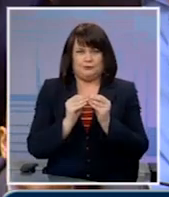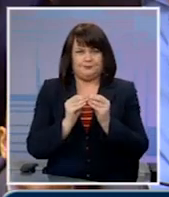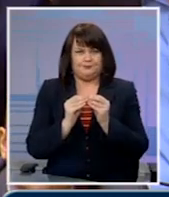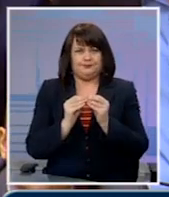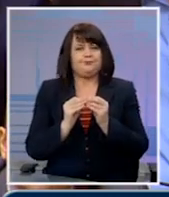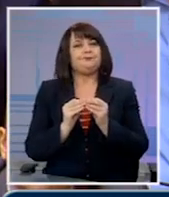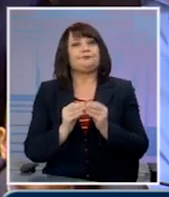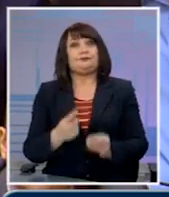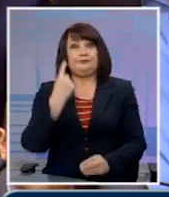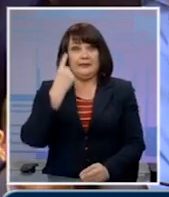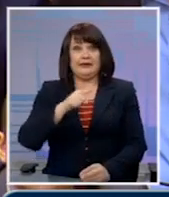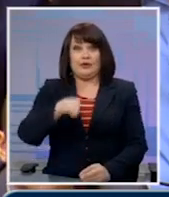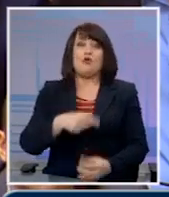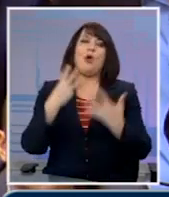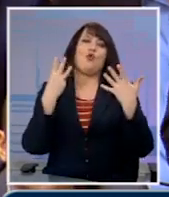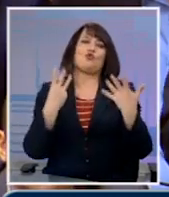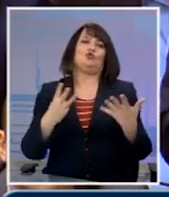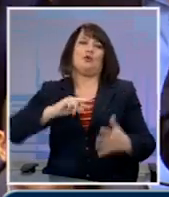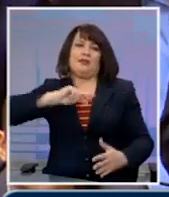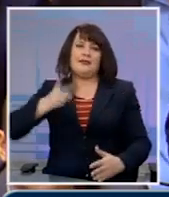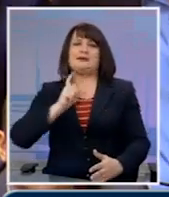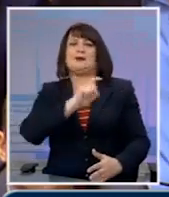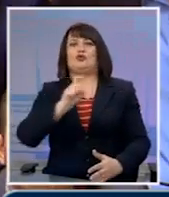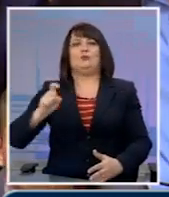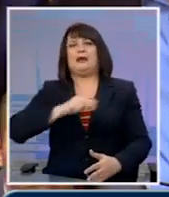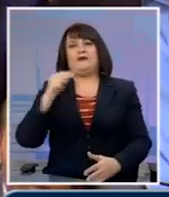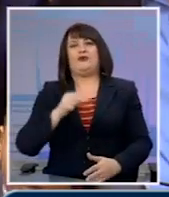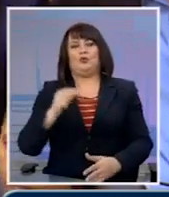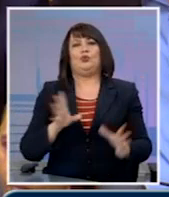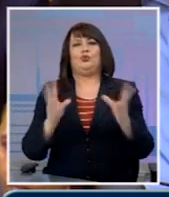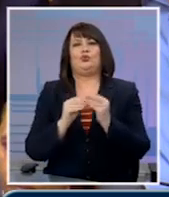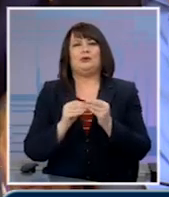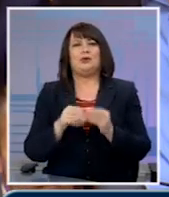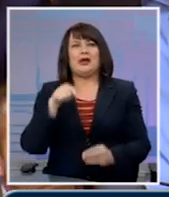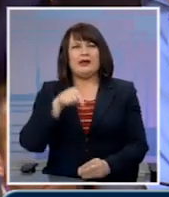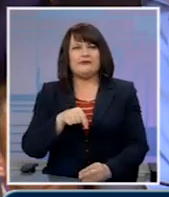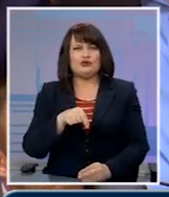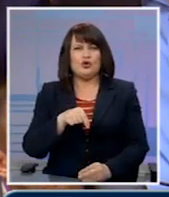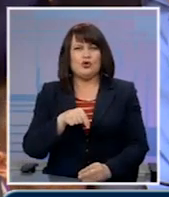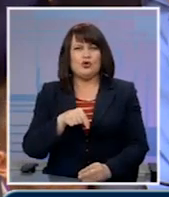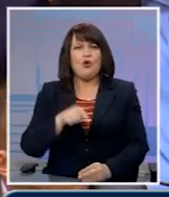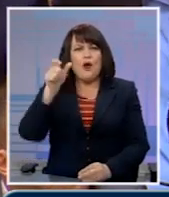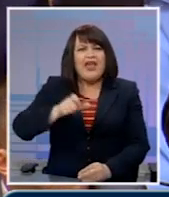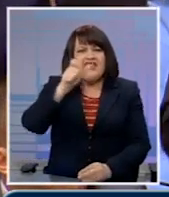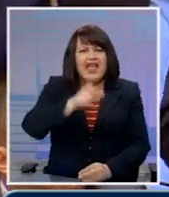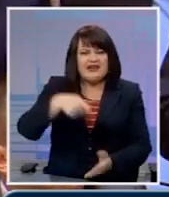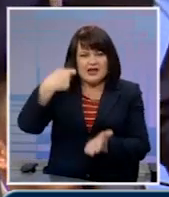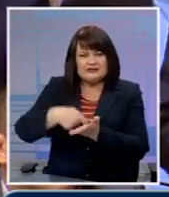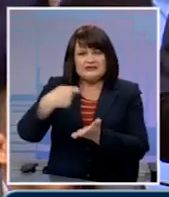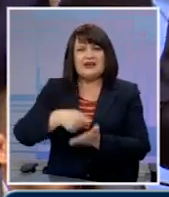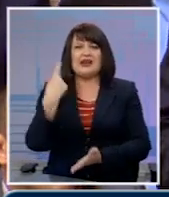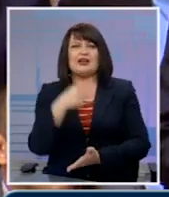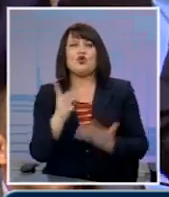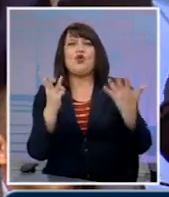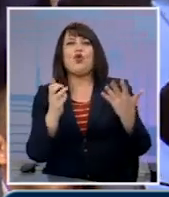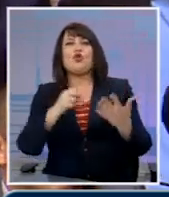έχουν ύψος 1,8 δισεκατομμύρια ερώ πρόκειται περί ενός κεφαλικού φόρου 180€